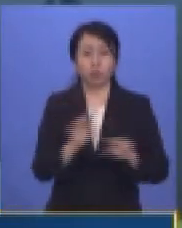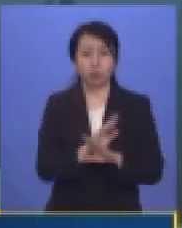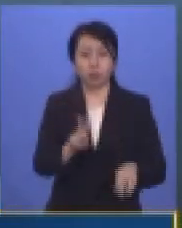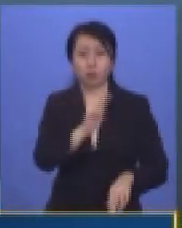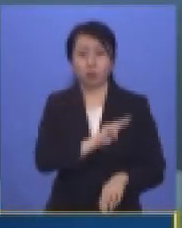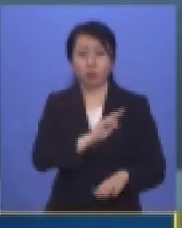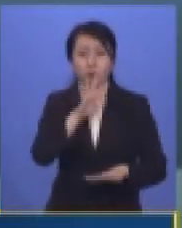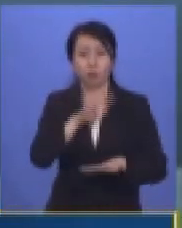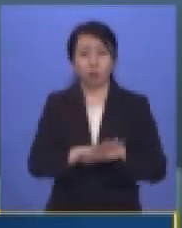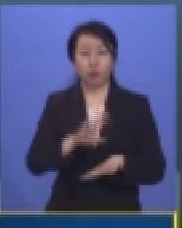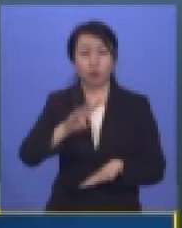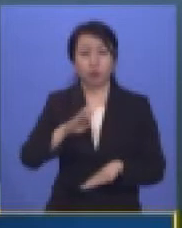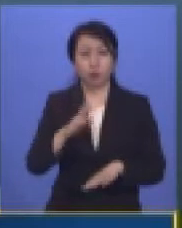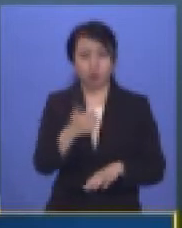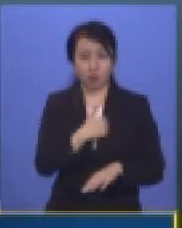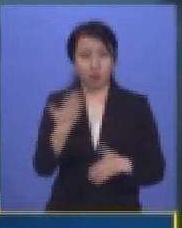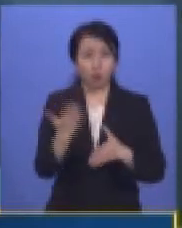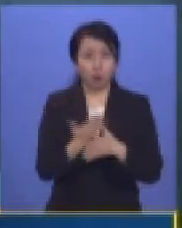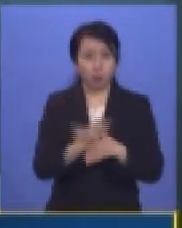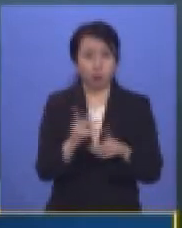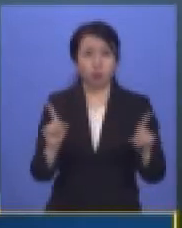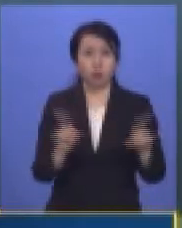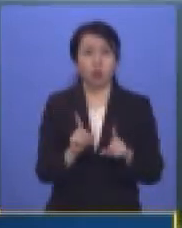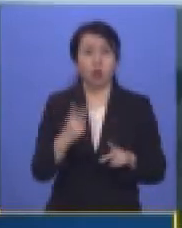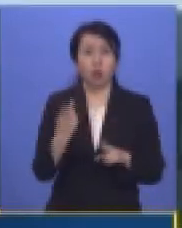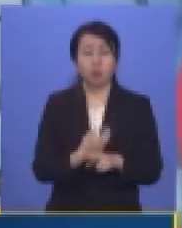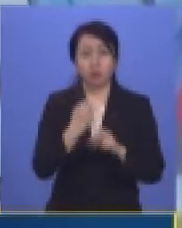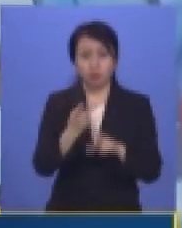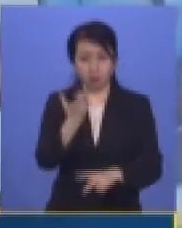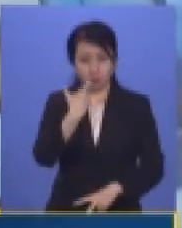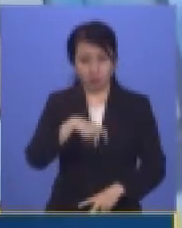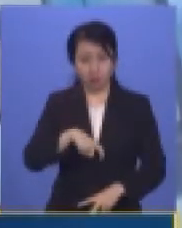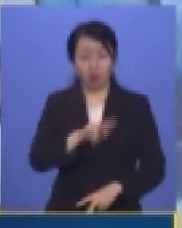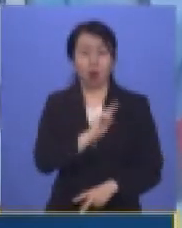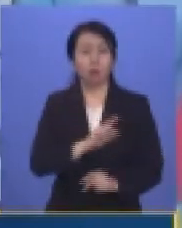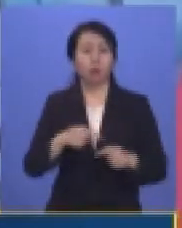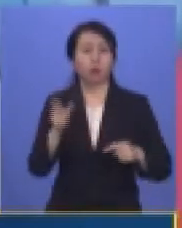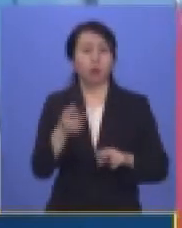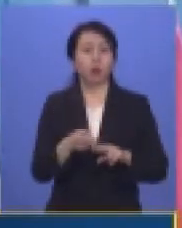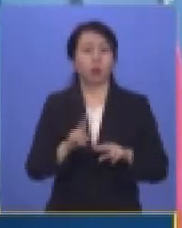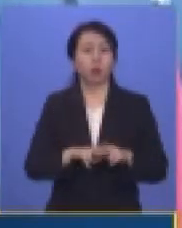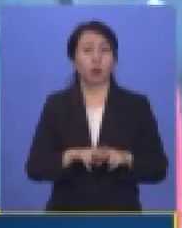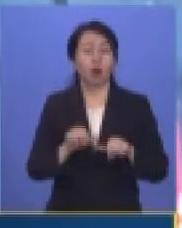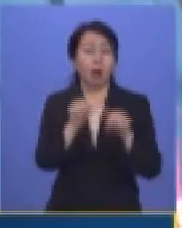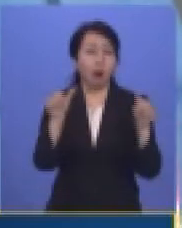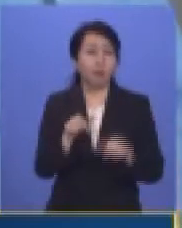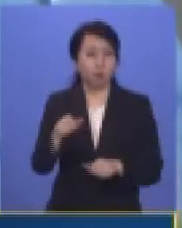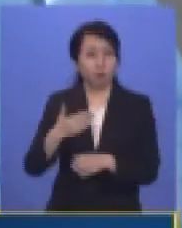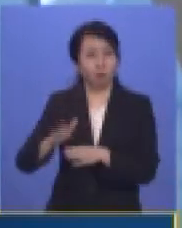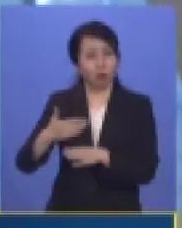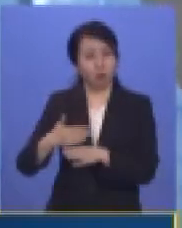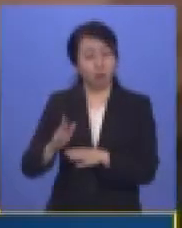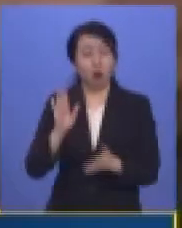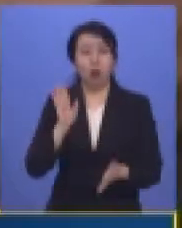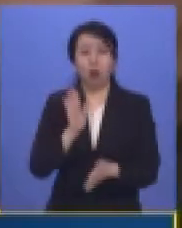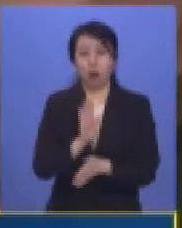работников банка. Юрий решил помочь, полагая, что тем самым обезопасит и себя от действия лиц, которые якобы оформили на него кредит. По